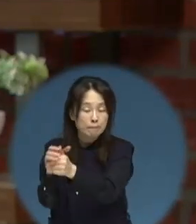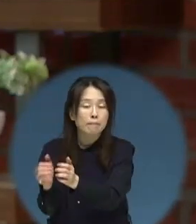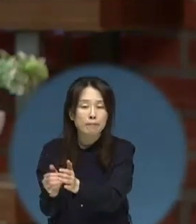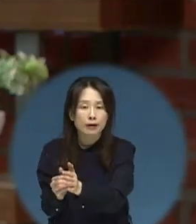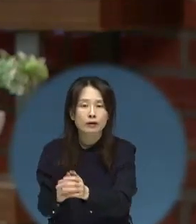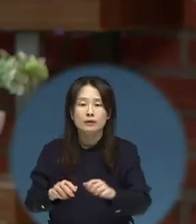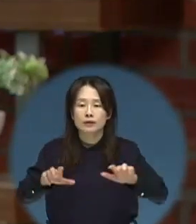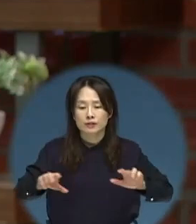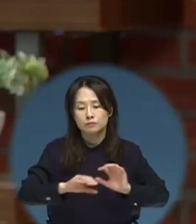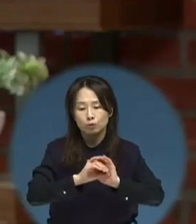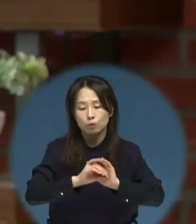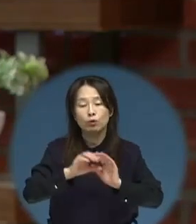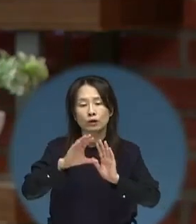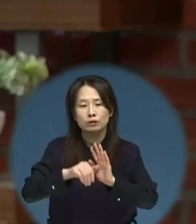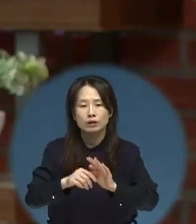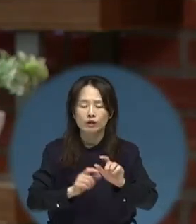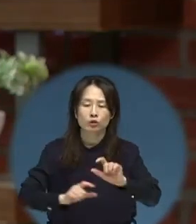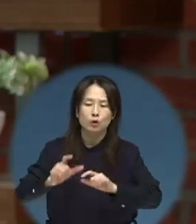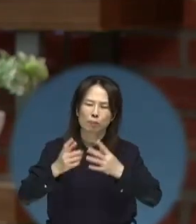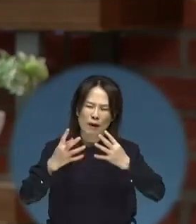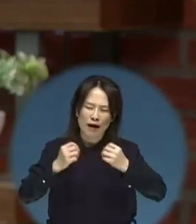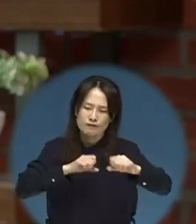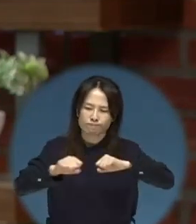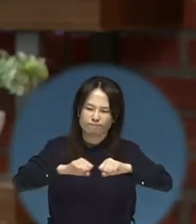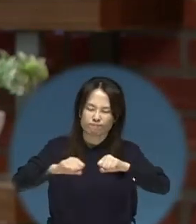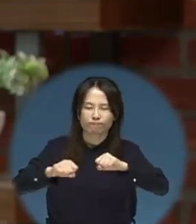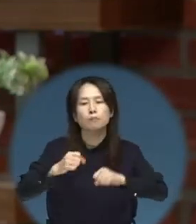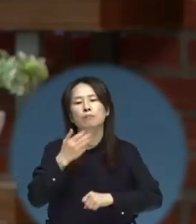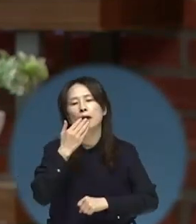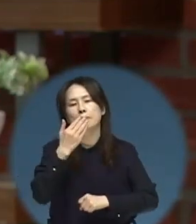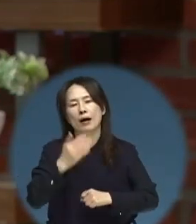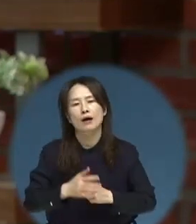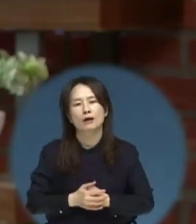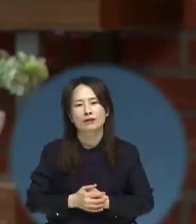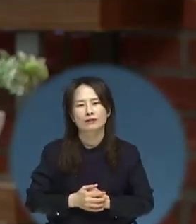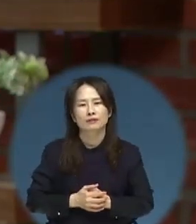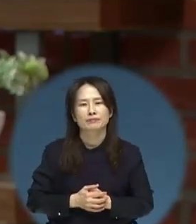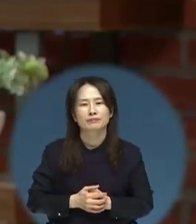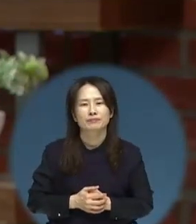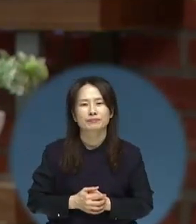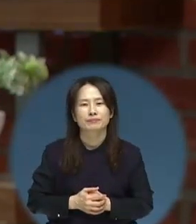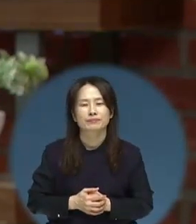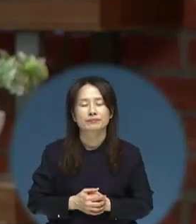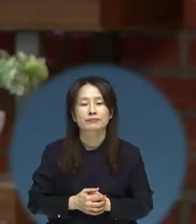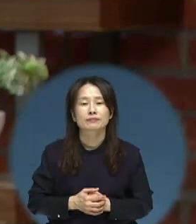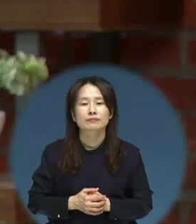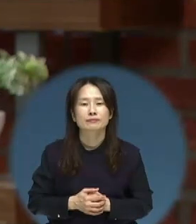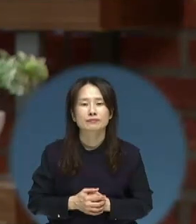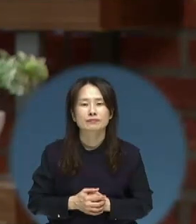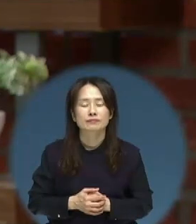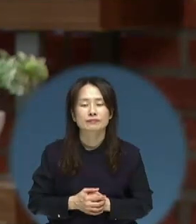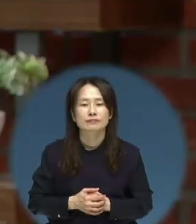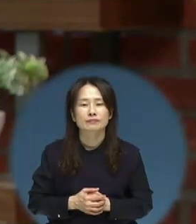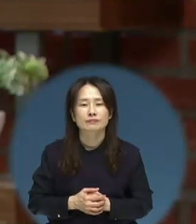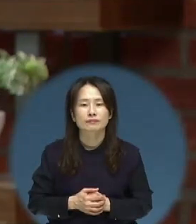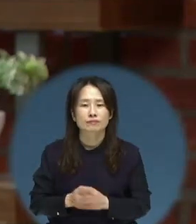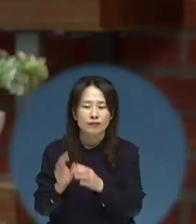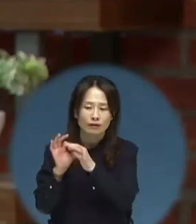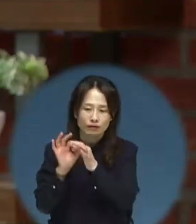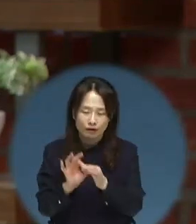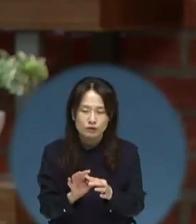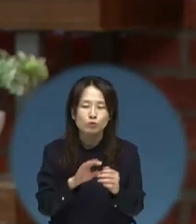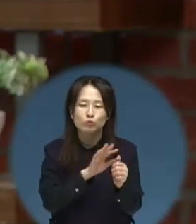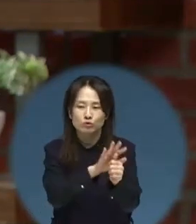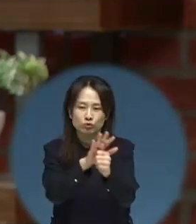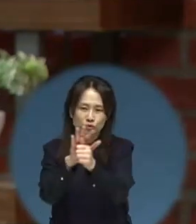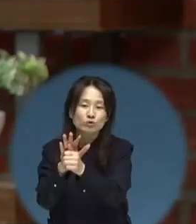더 많은 활동들을 할 수가 있었죠. 그러네요. 네, 저희는 떠날 필요가 없고 떠날 곳이 그곳 현장이니까 그곳에 남아서 이제 계속 구호